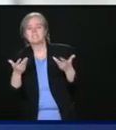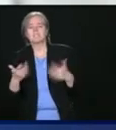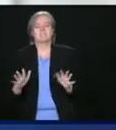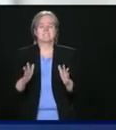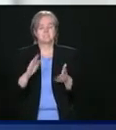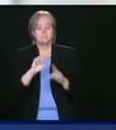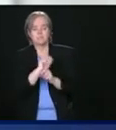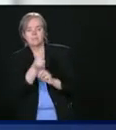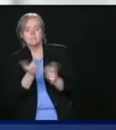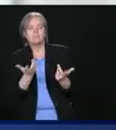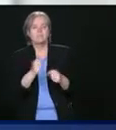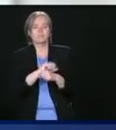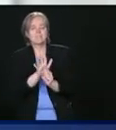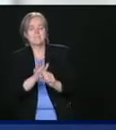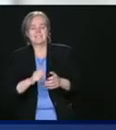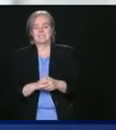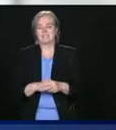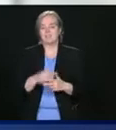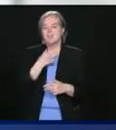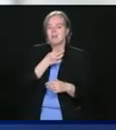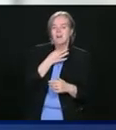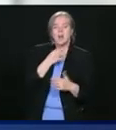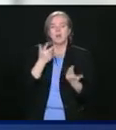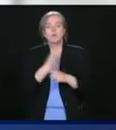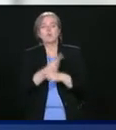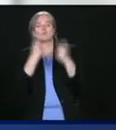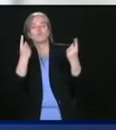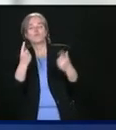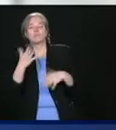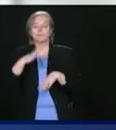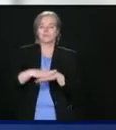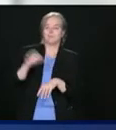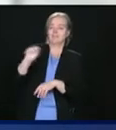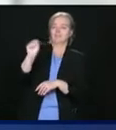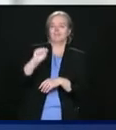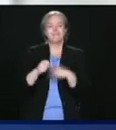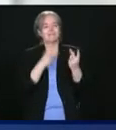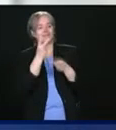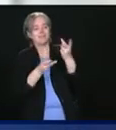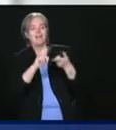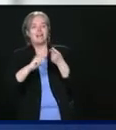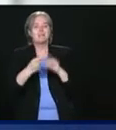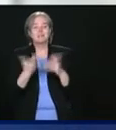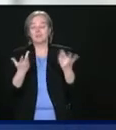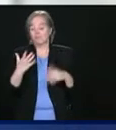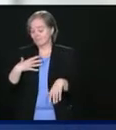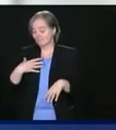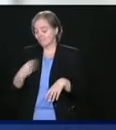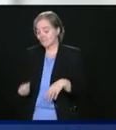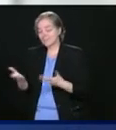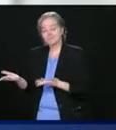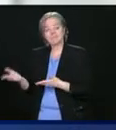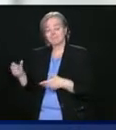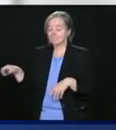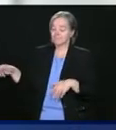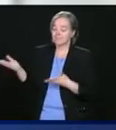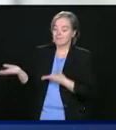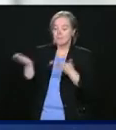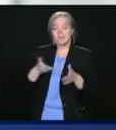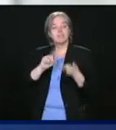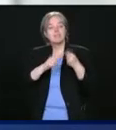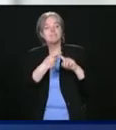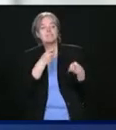attend tous les samedis où on va pouvoir voir nos amis ou amener nos enfants à un anniversaire. Ce jour-là